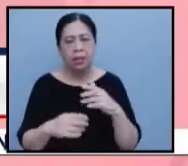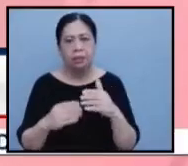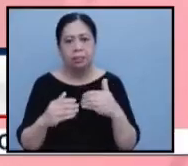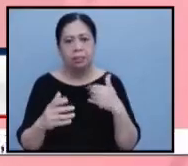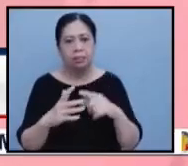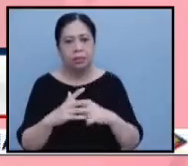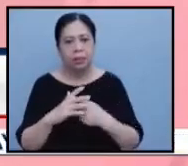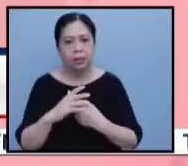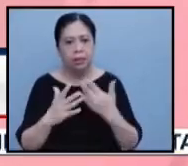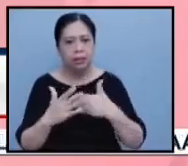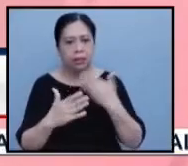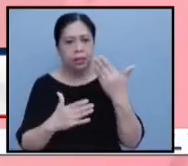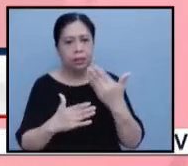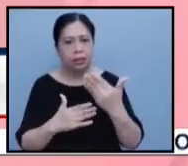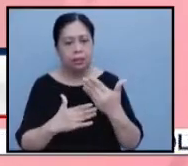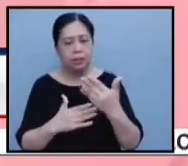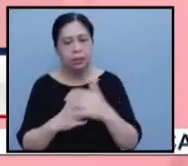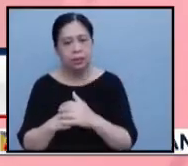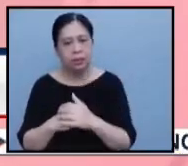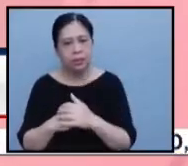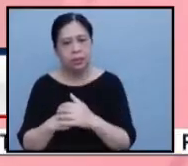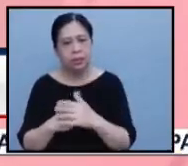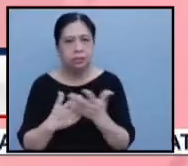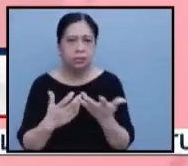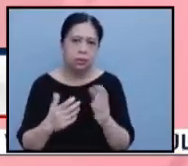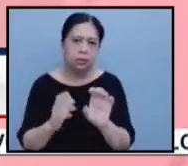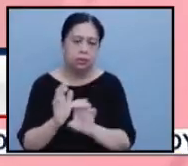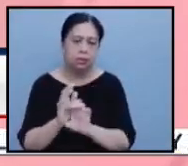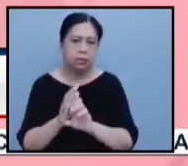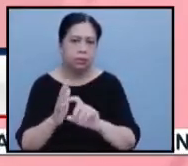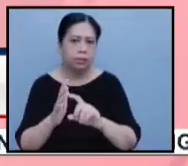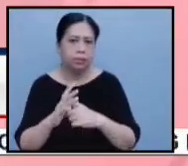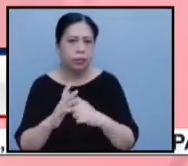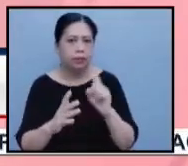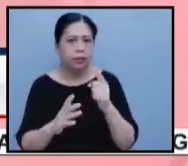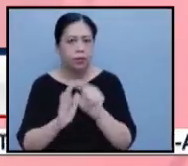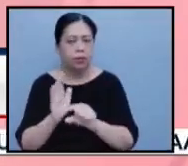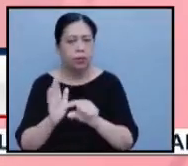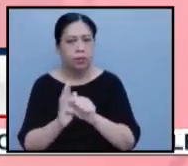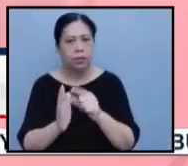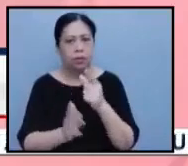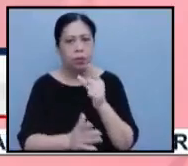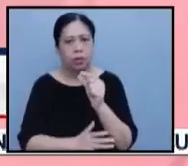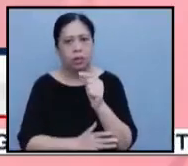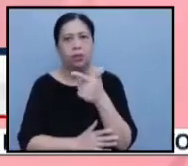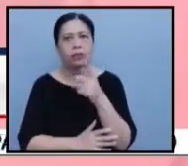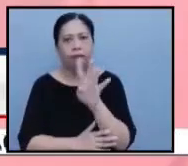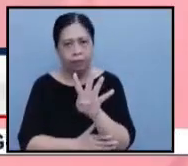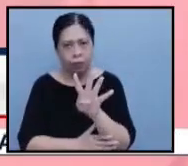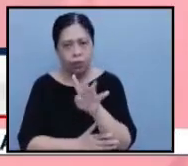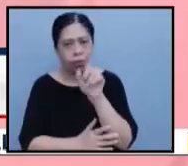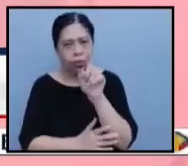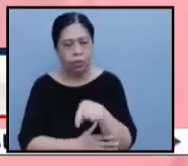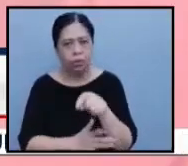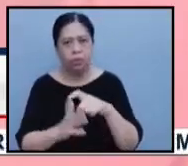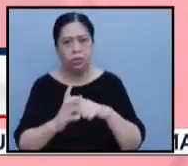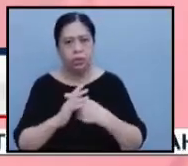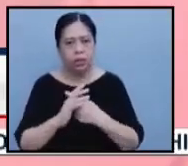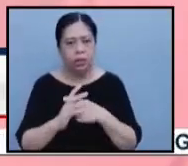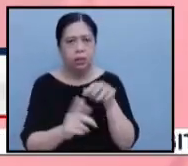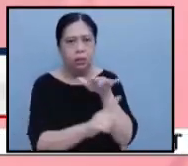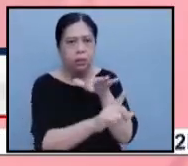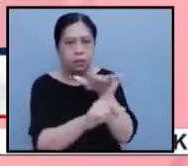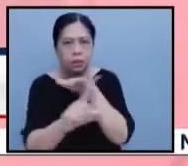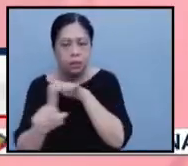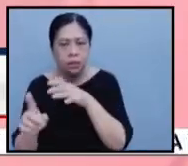next Uh let's say At The Beginning first quarter of 2024 we should already start surveying and planning po